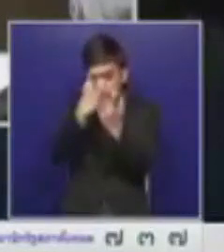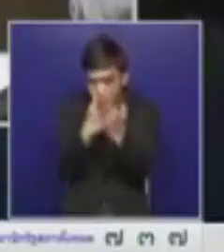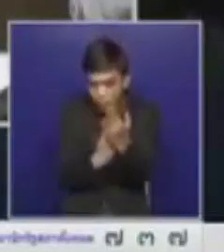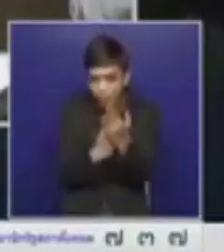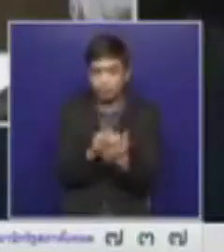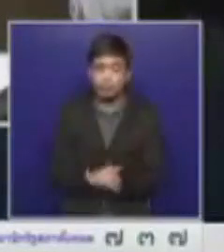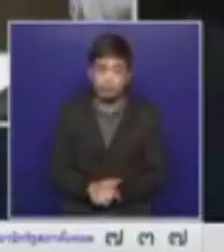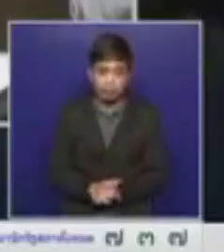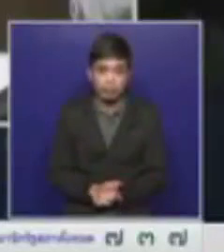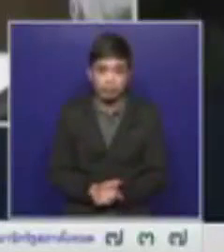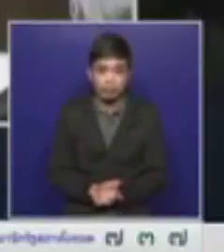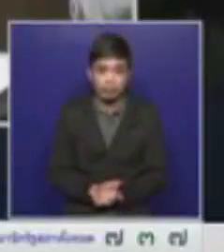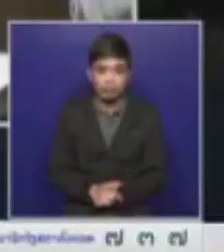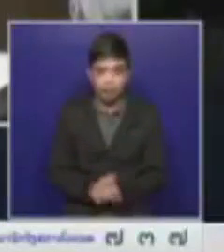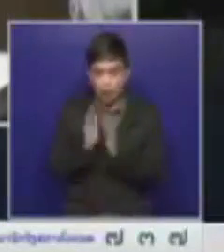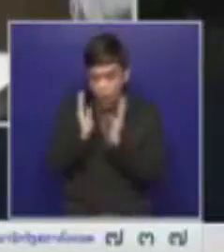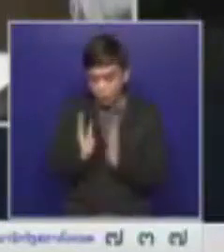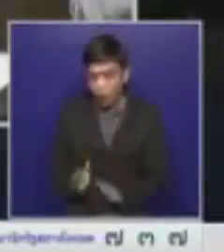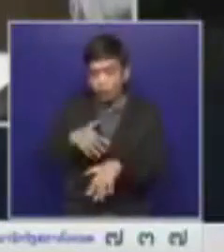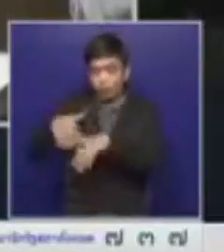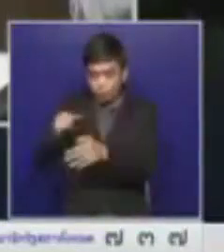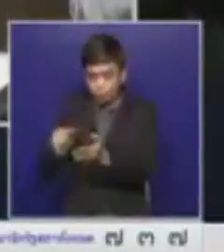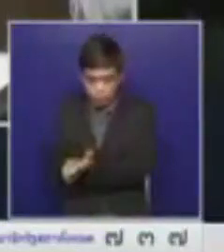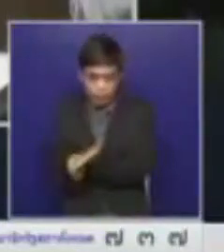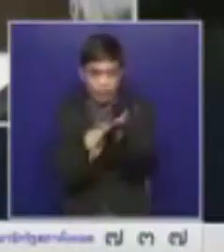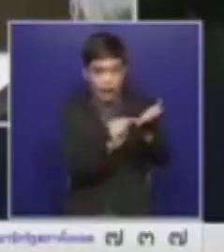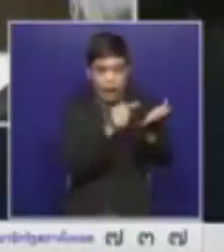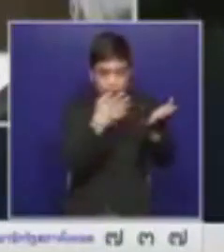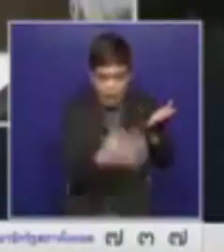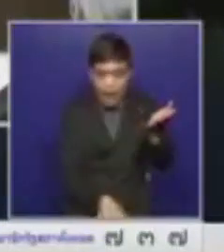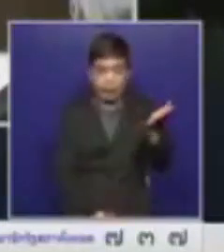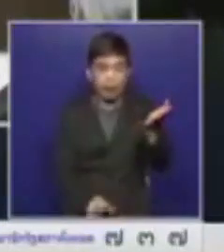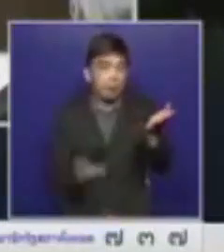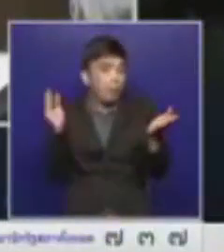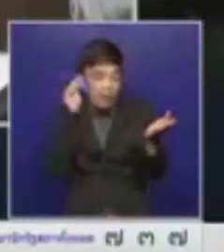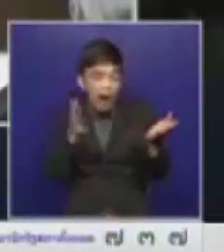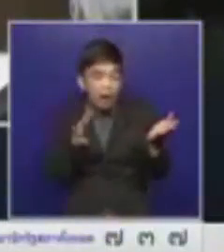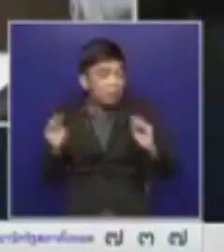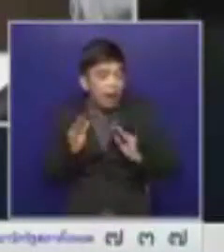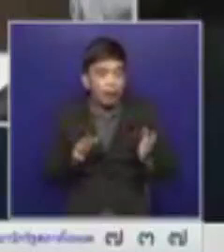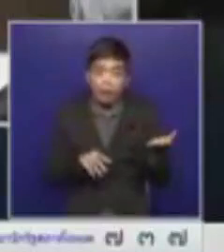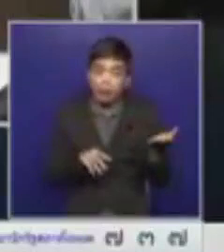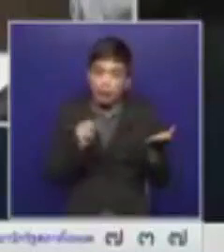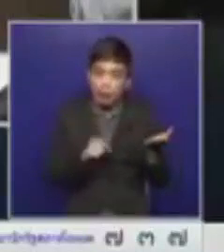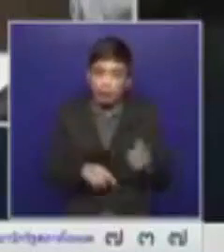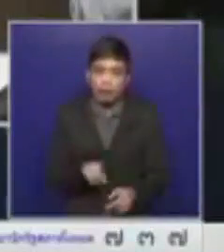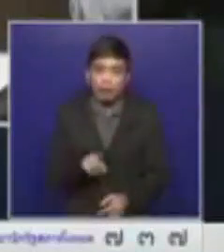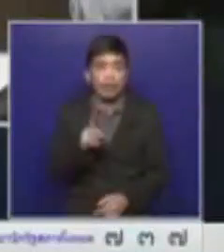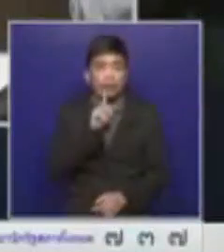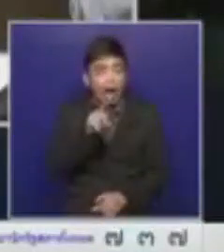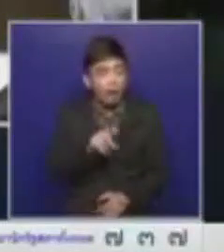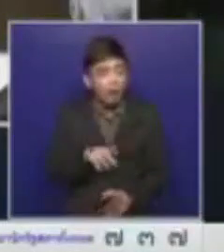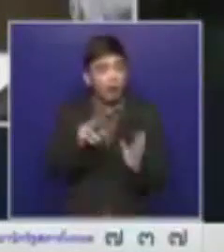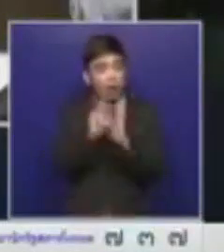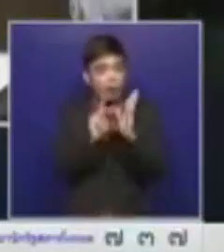มาผมเห็นการแก้ไขรัฐธรรมนูญมาหลายสมัยในช่วงประชาธิปัตย์เป็นฝ่ายค้านทำงานกันอย่างเต็มที่มียุทธศาสตร์วางคนวางตัวเตรียมเกม